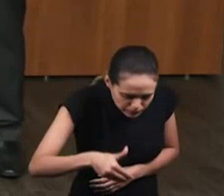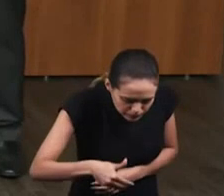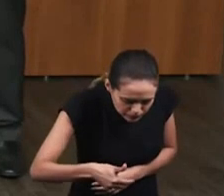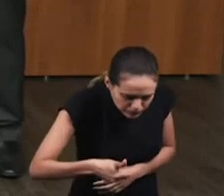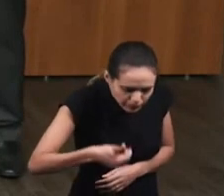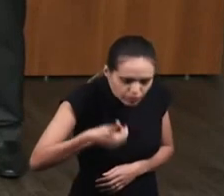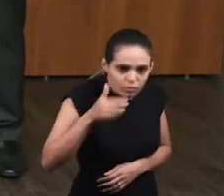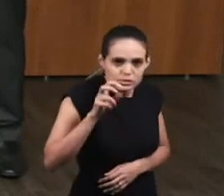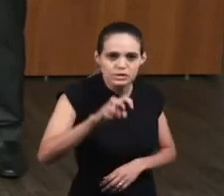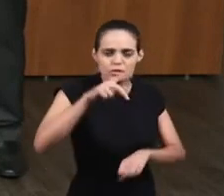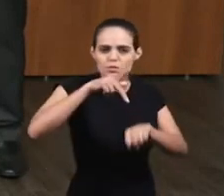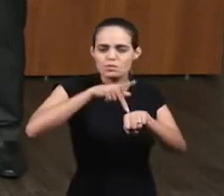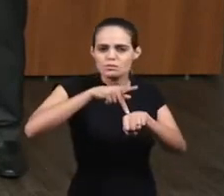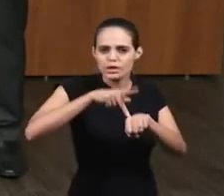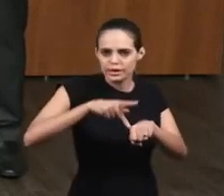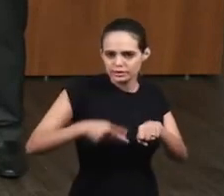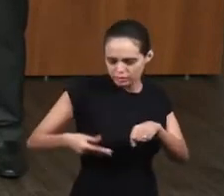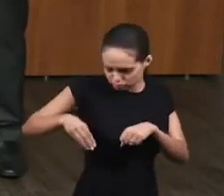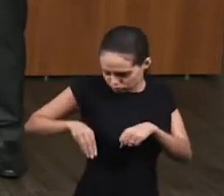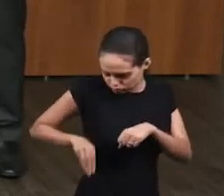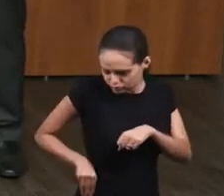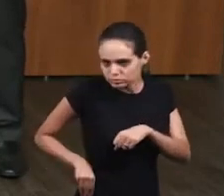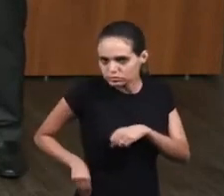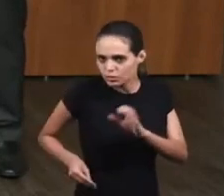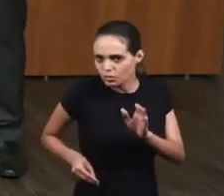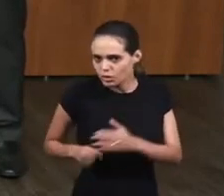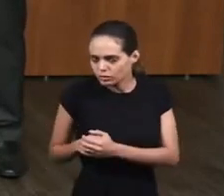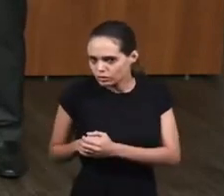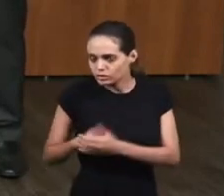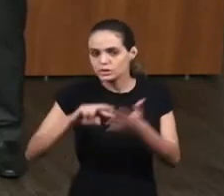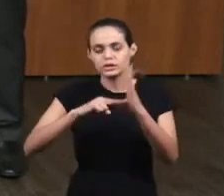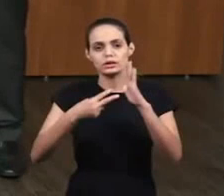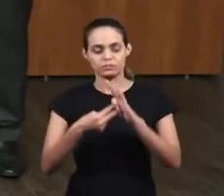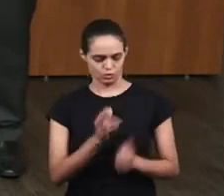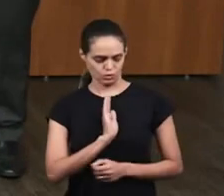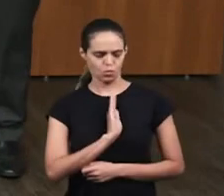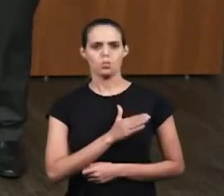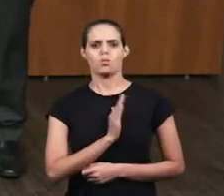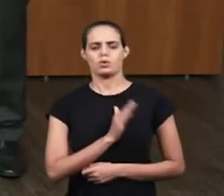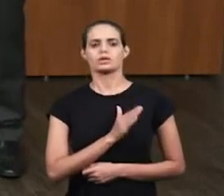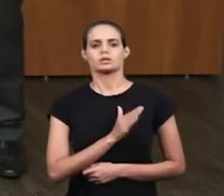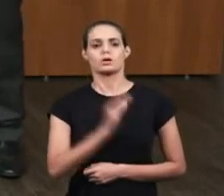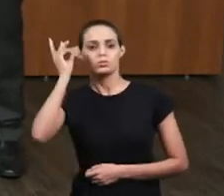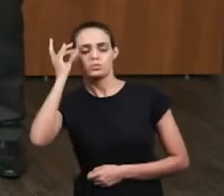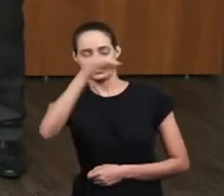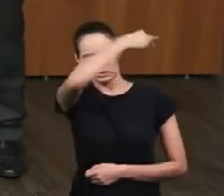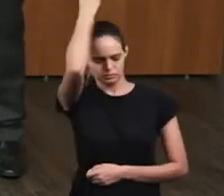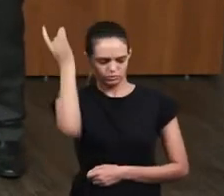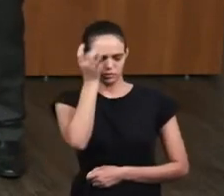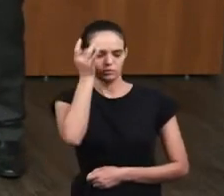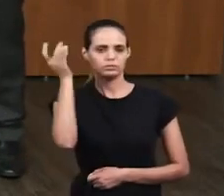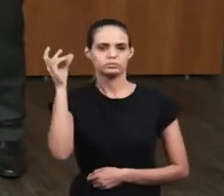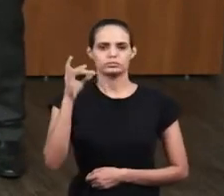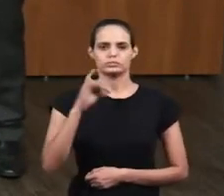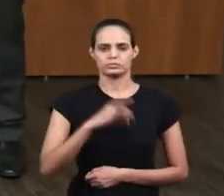Steine und stellt sie in seine Hirtentasche. Und das spricht vom Herzen des Menschen,